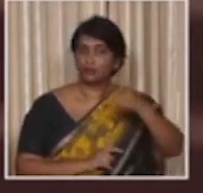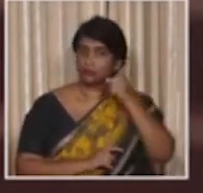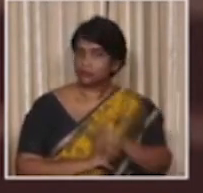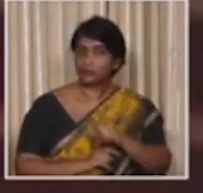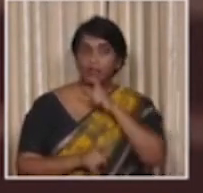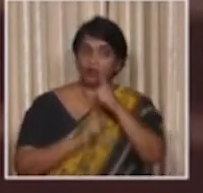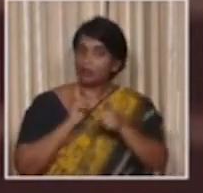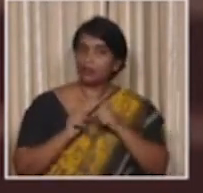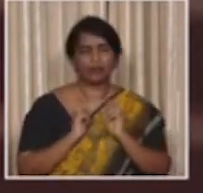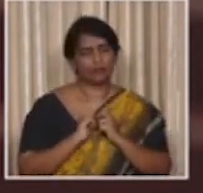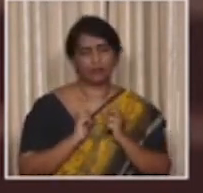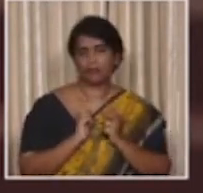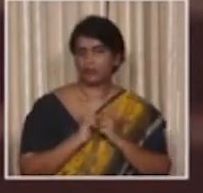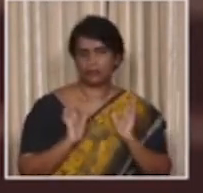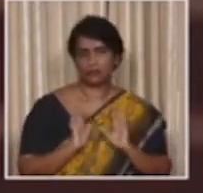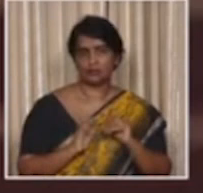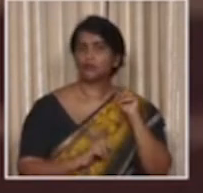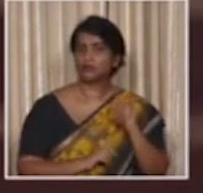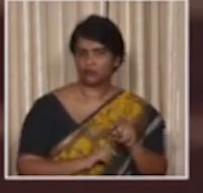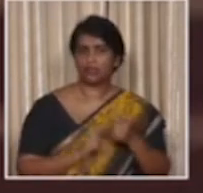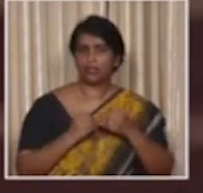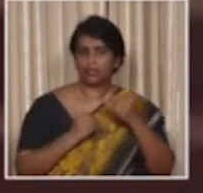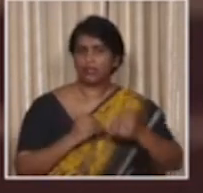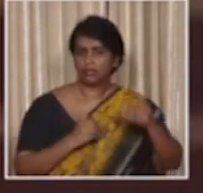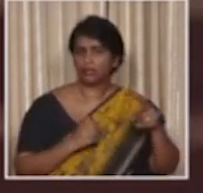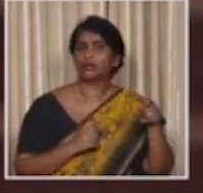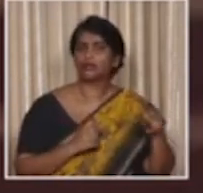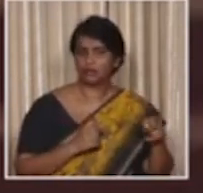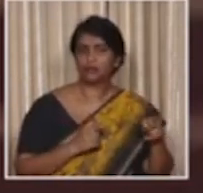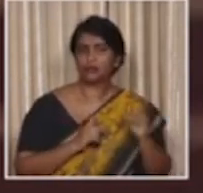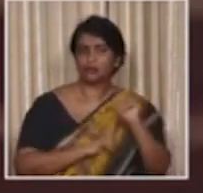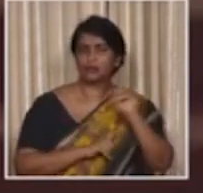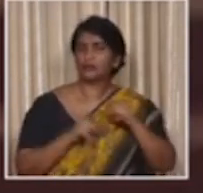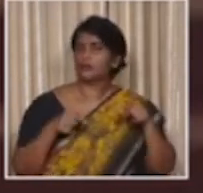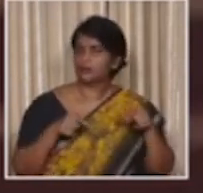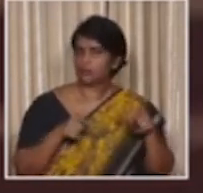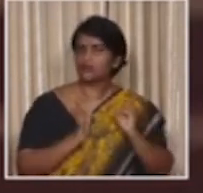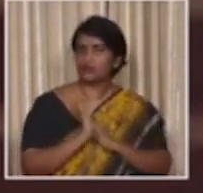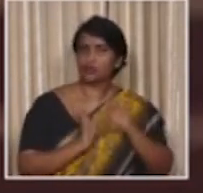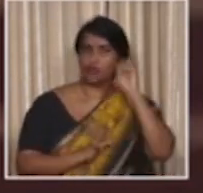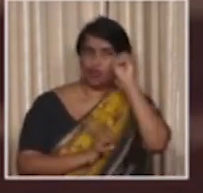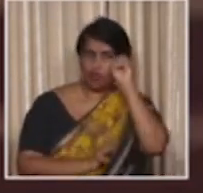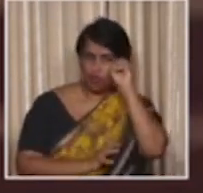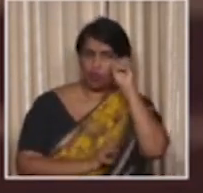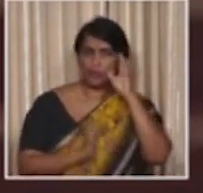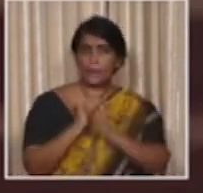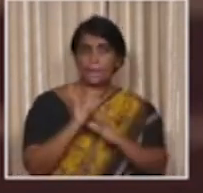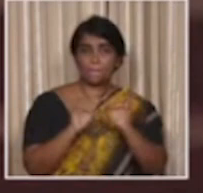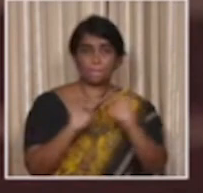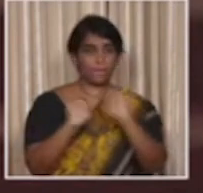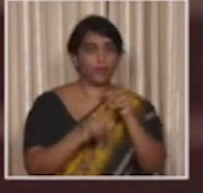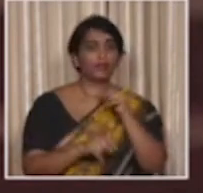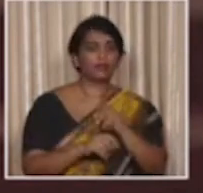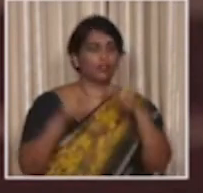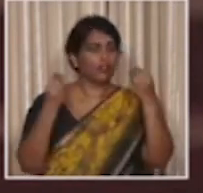කතා කරා නම් ඒක වෙනම කාරණාවක්. ඒ නිසා මේක දිගින් දිගටම මේ සභාවේදී මේ උදේවරුව ජනමාධ්‍යවල යන හින්දා